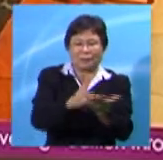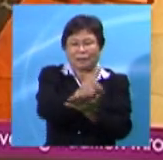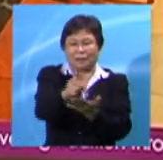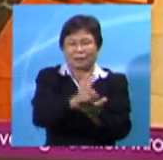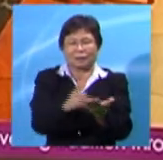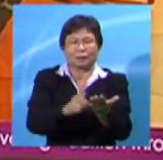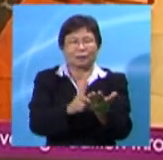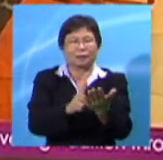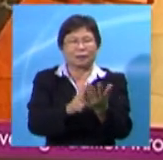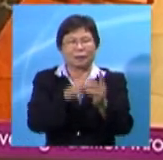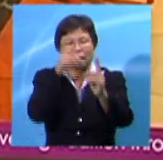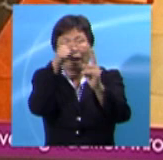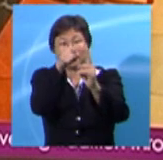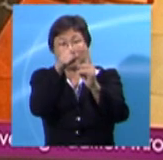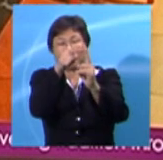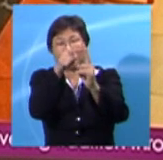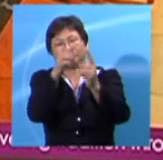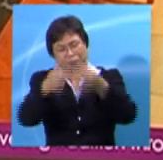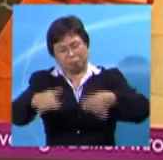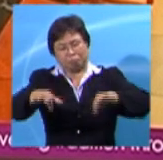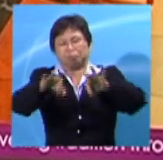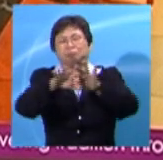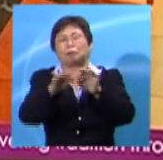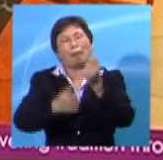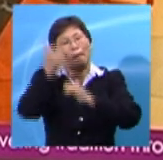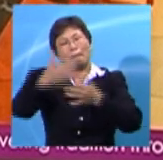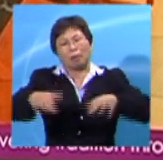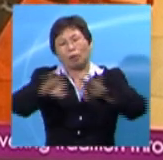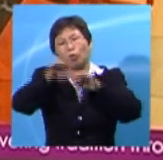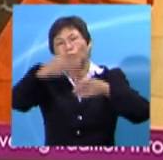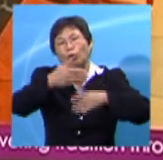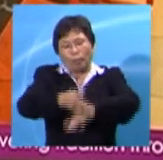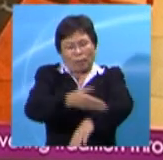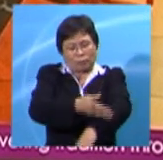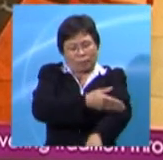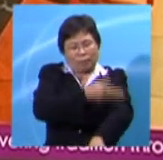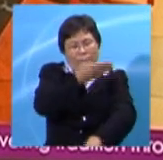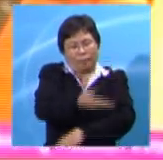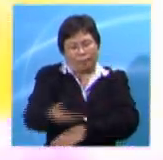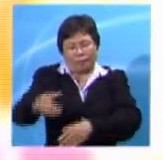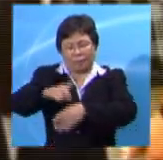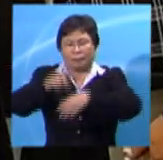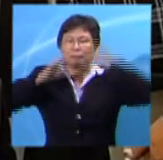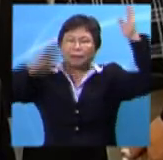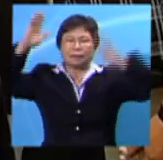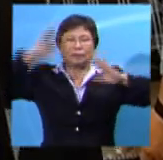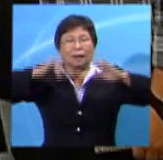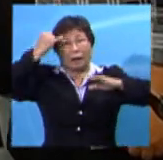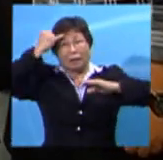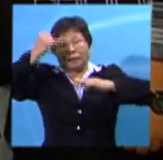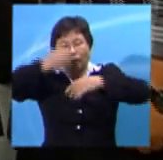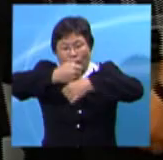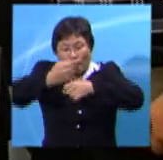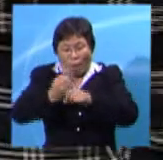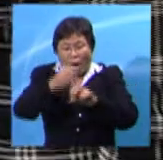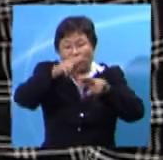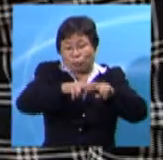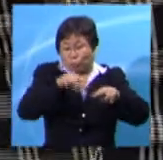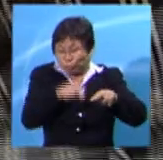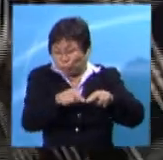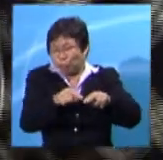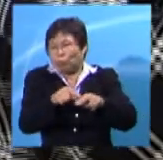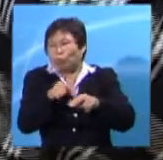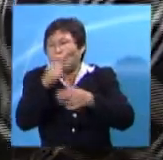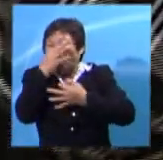aspek yang amat penting dalam memajukan produk inovatif di Malaysia sendiri idea menghasilkan jus tool berjaya